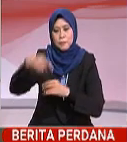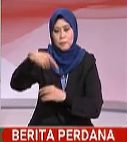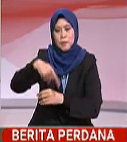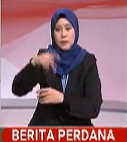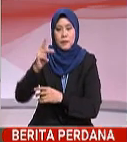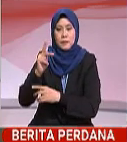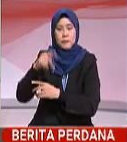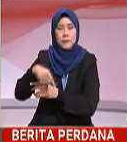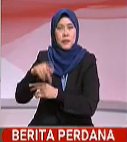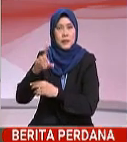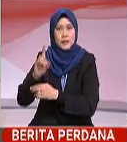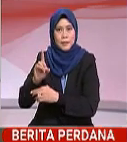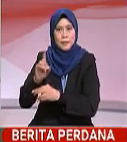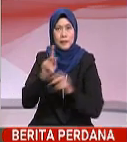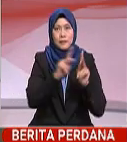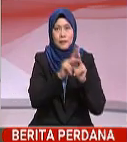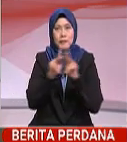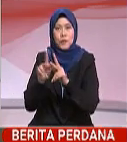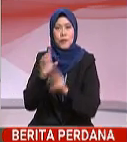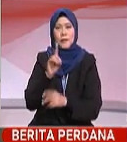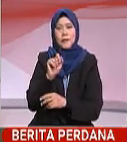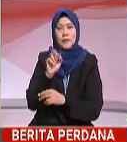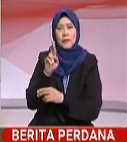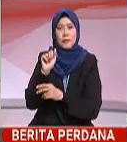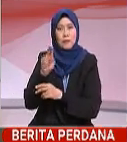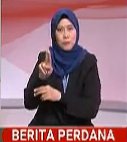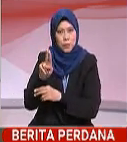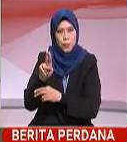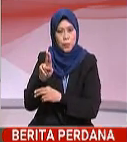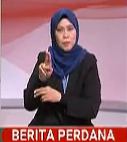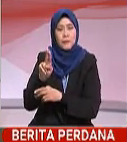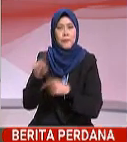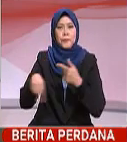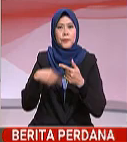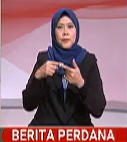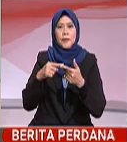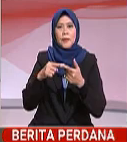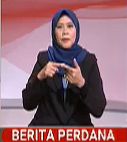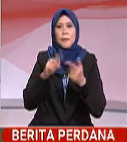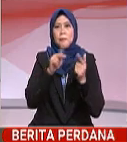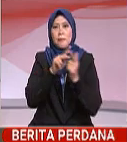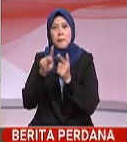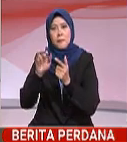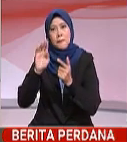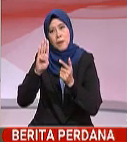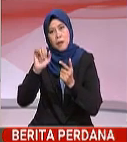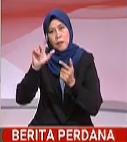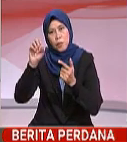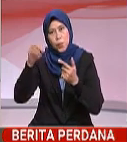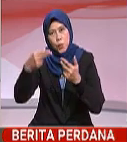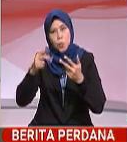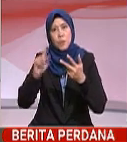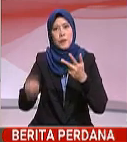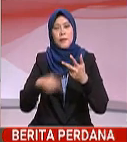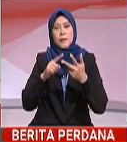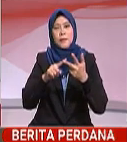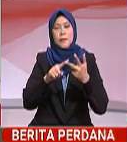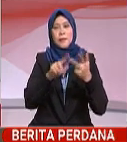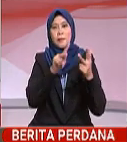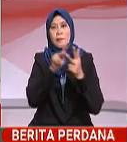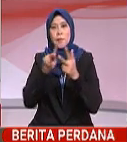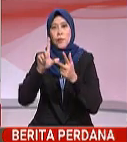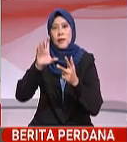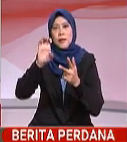PKPD di Kampung Darau Awek, Kampung Padang Baloh dan Kampung